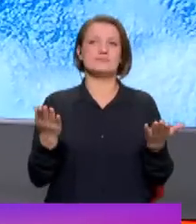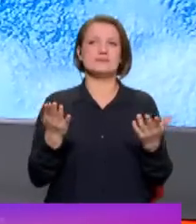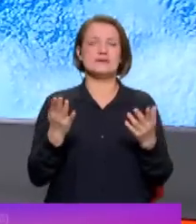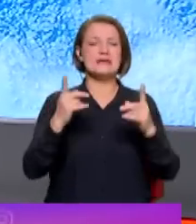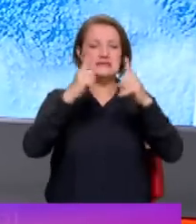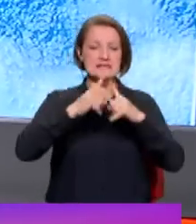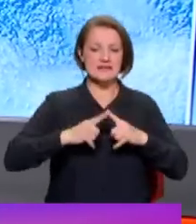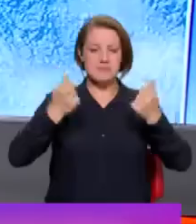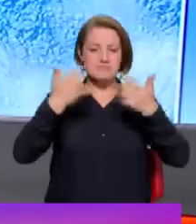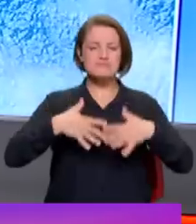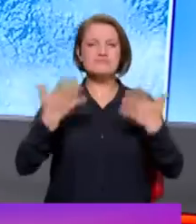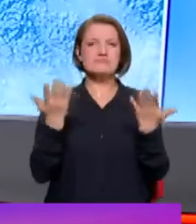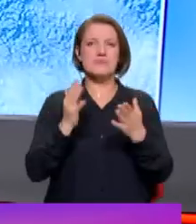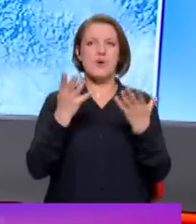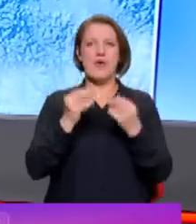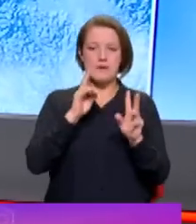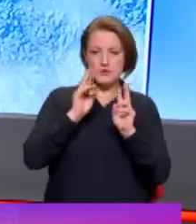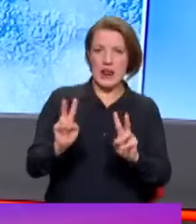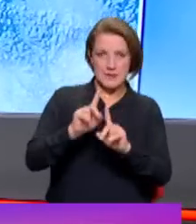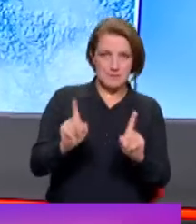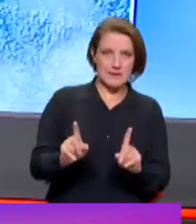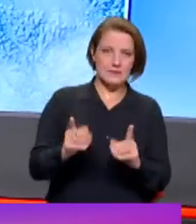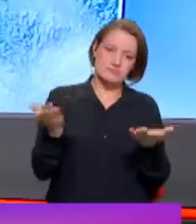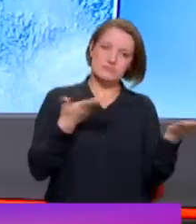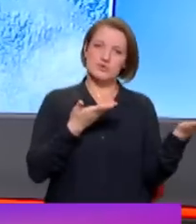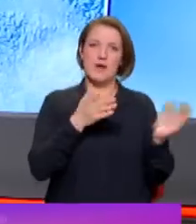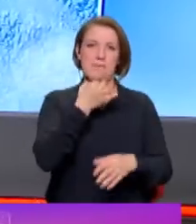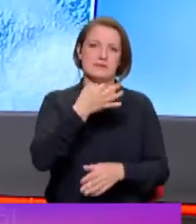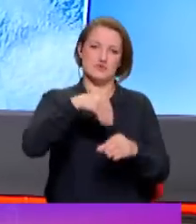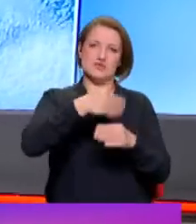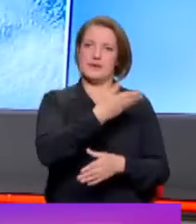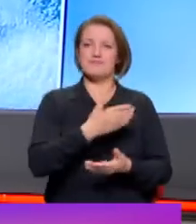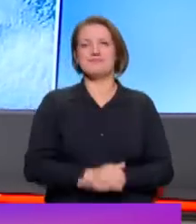rakamsal olarak daha böyle yaşamsal olarak görelim mi buyurunuz